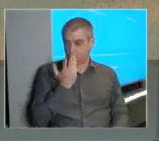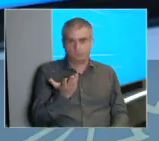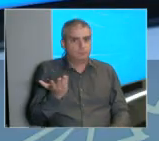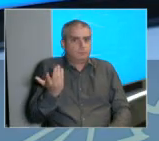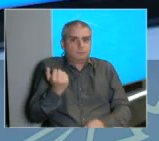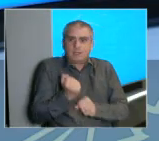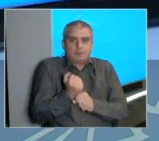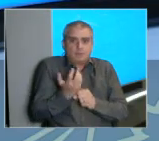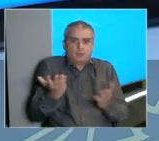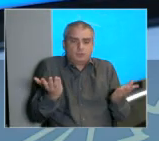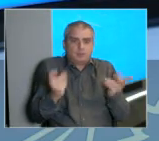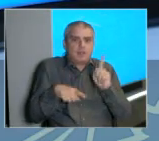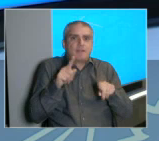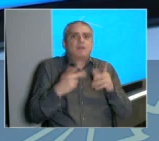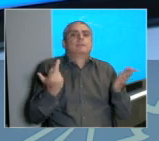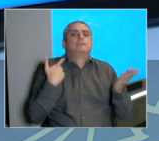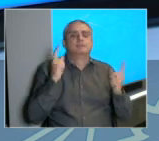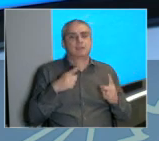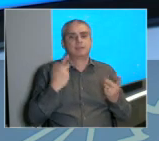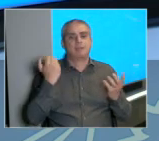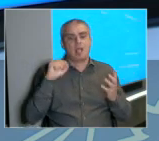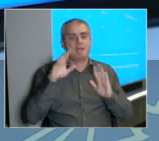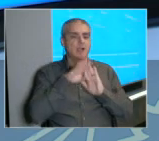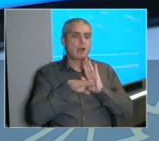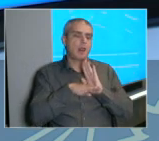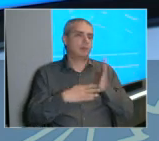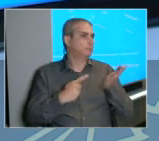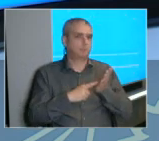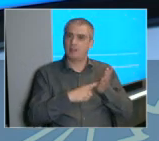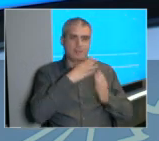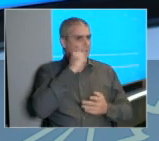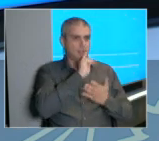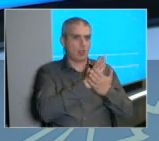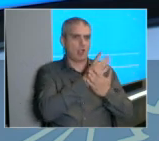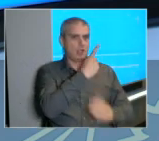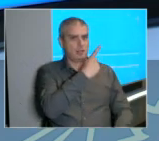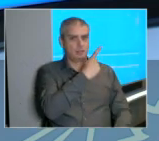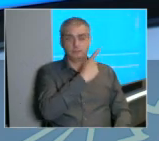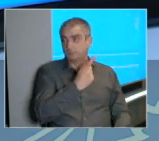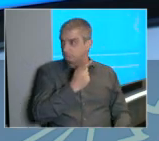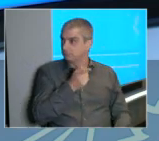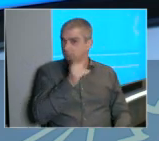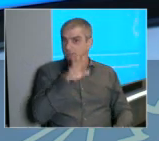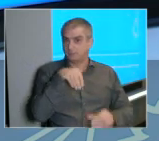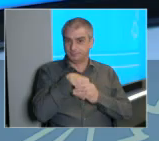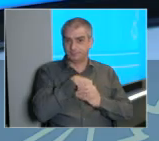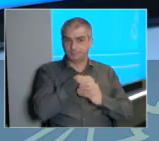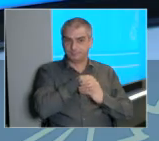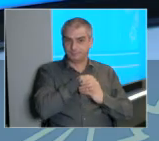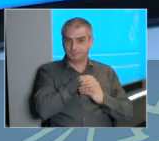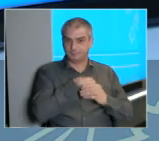מה לעשות. דינה דיין, לפעמים אנחנו צריכים גם להפר כללי משחק, כי לא נסראללה הוא זה שיכתיב אותם. זה גם היה חלק מהעניין